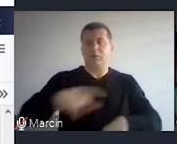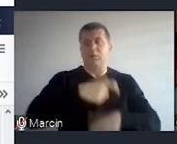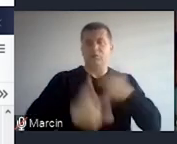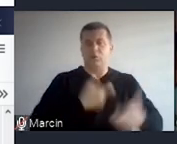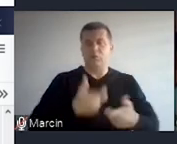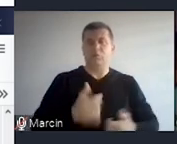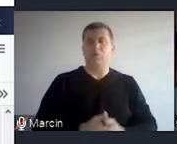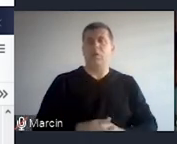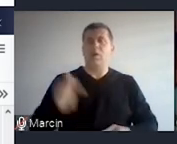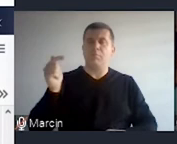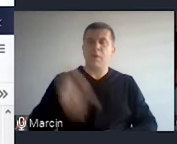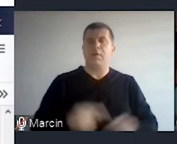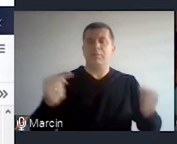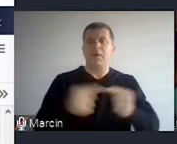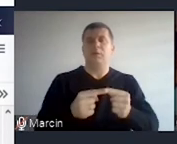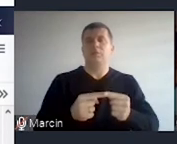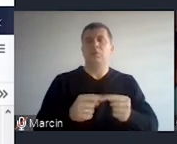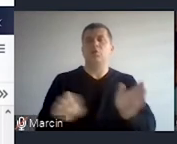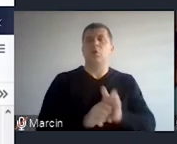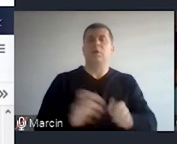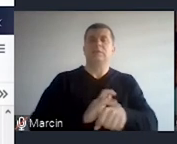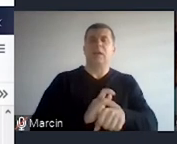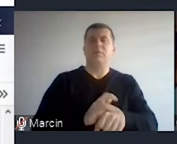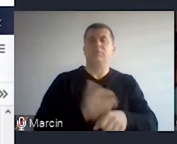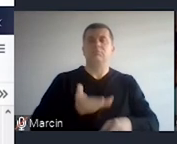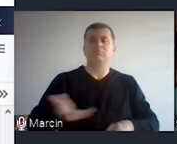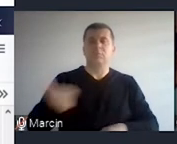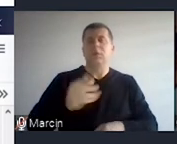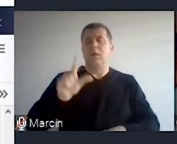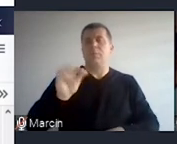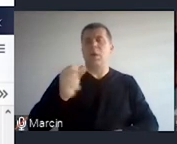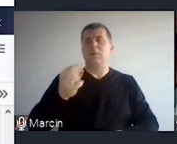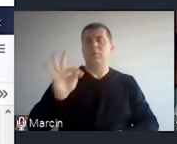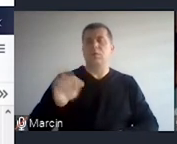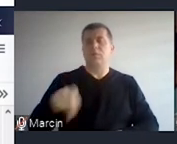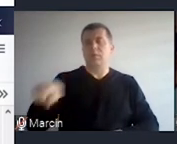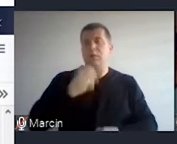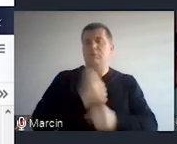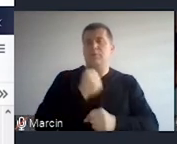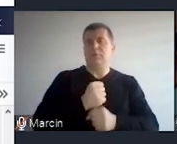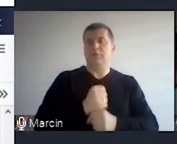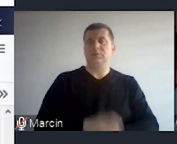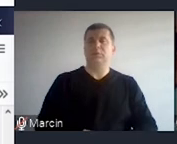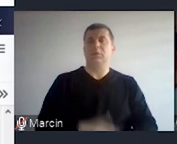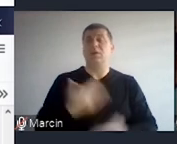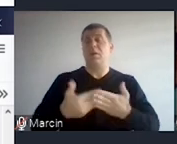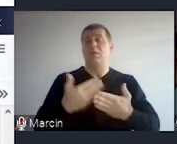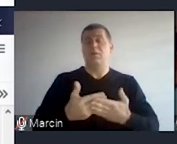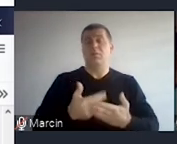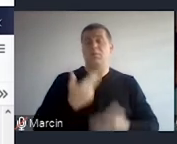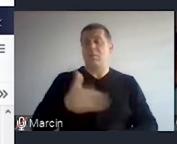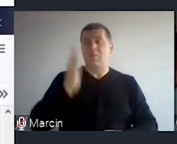stosujecie, powinny odpowiadać do stawkom stosowanym w podmiocie, w którym pracujecie, dlatego żeby nie